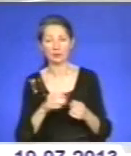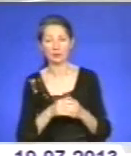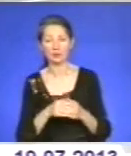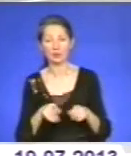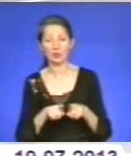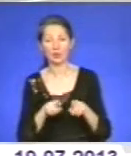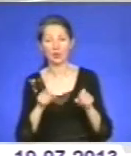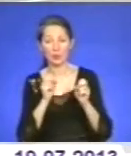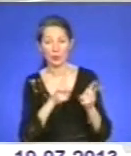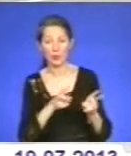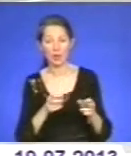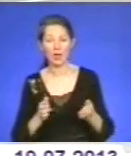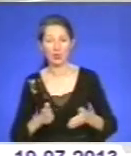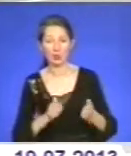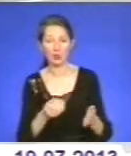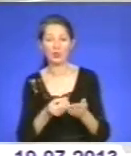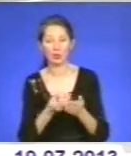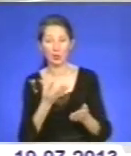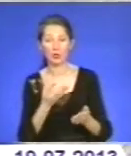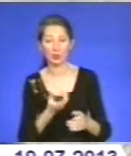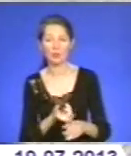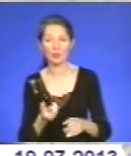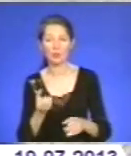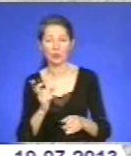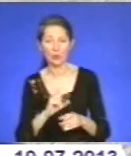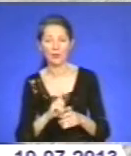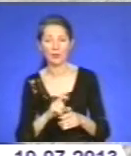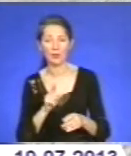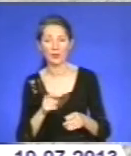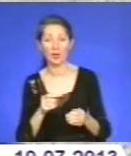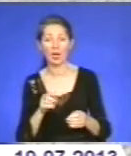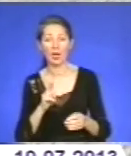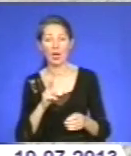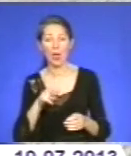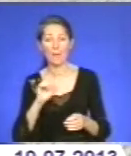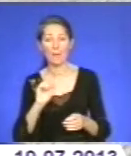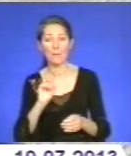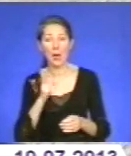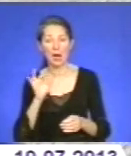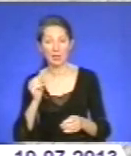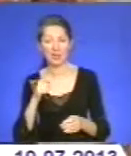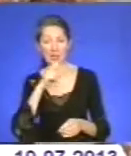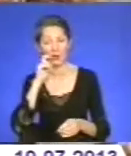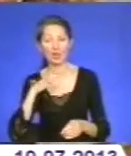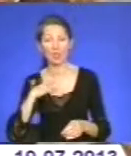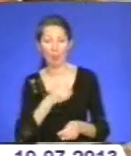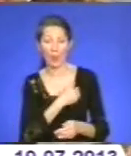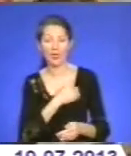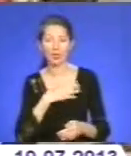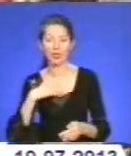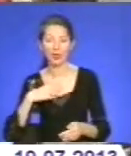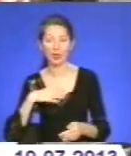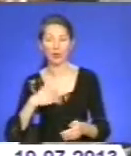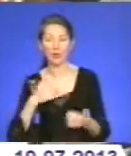і безпека на дорозі, вартують значно більше. Отож, тір-паркінги на Україні бажані й очікувані. Ми зараз